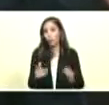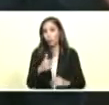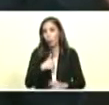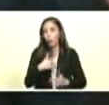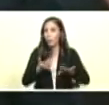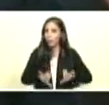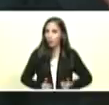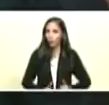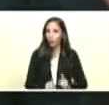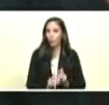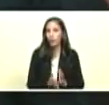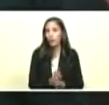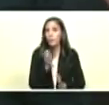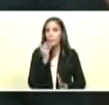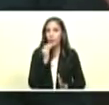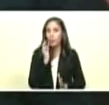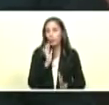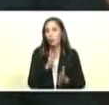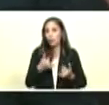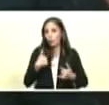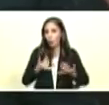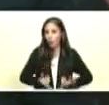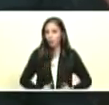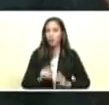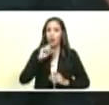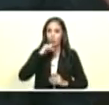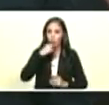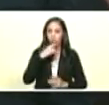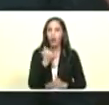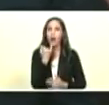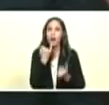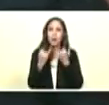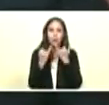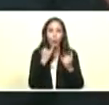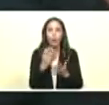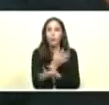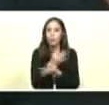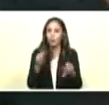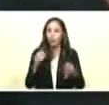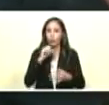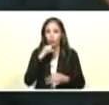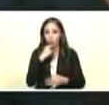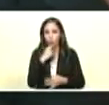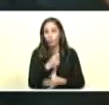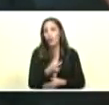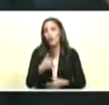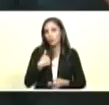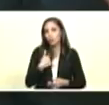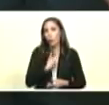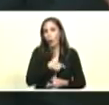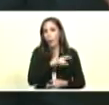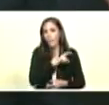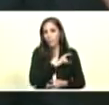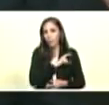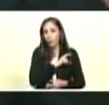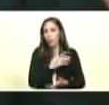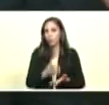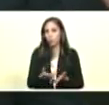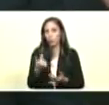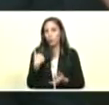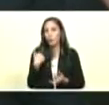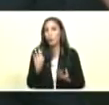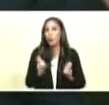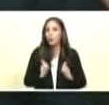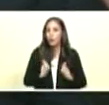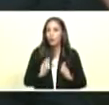materno, a pesar que yo hablo bien el castellano. Несмотря на то, что я уругвайец, мое сердце русское. A pesar que yo vivo en Uruguay, mi